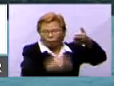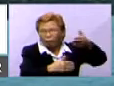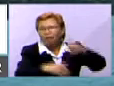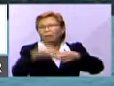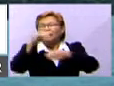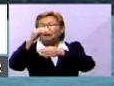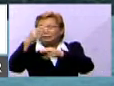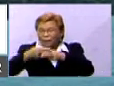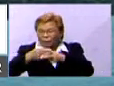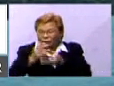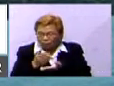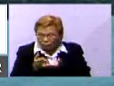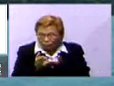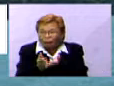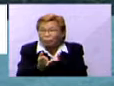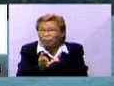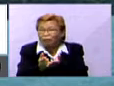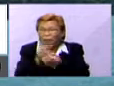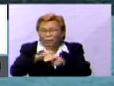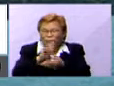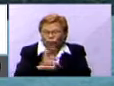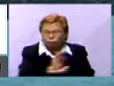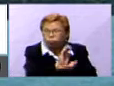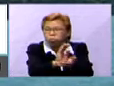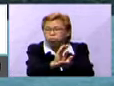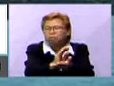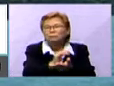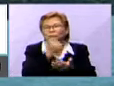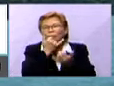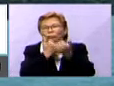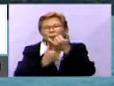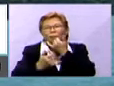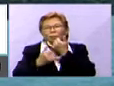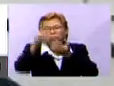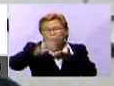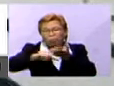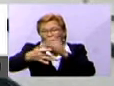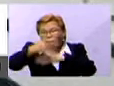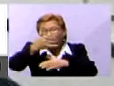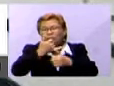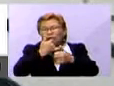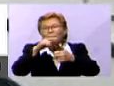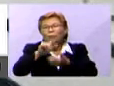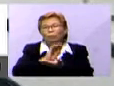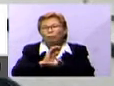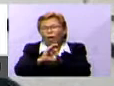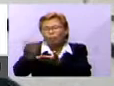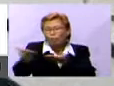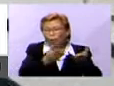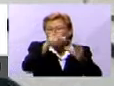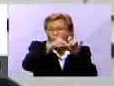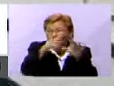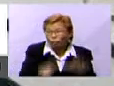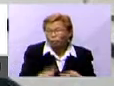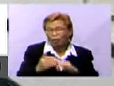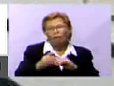nama kru kapal semasa pelayaran. Antara kesalahan yang dikesan semasa pemeriksaan awal, kapal layar tersebut membawa penumpang